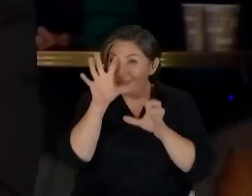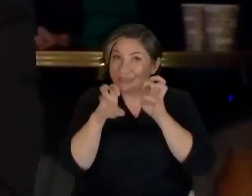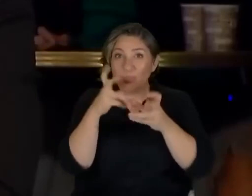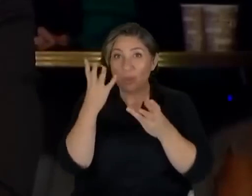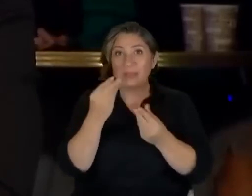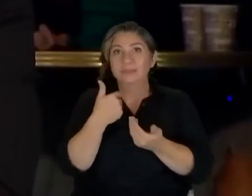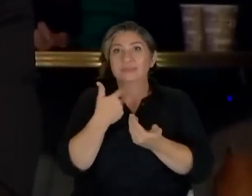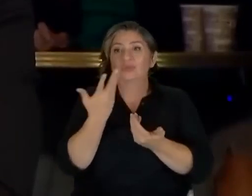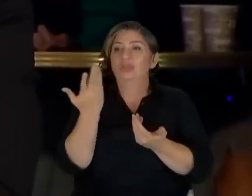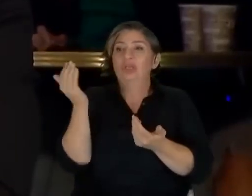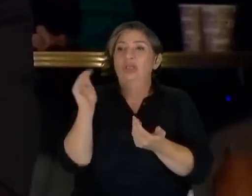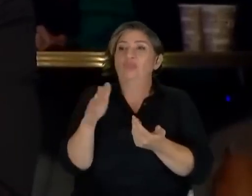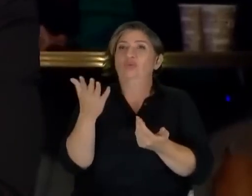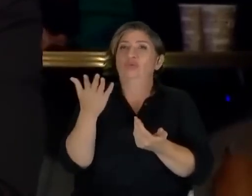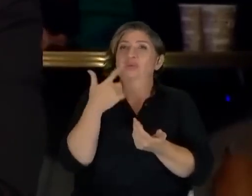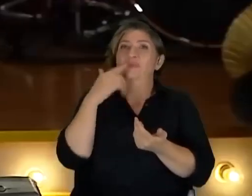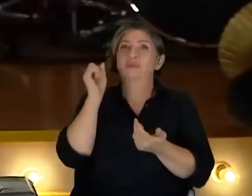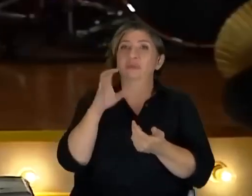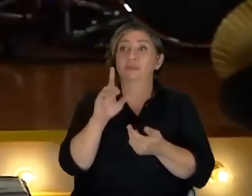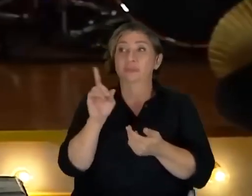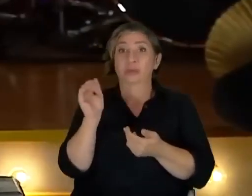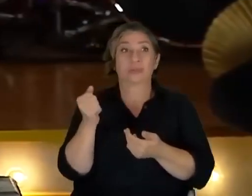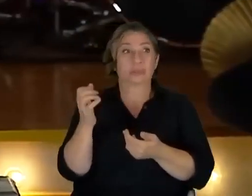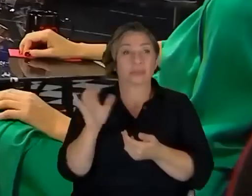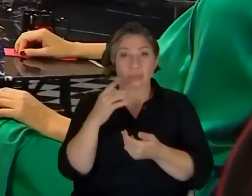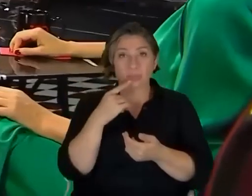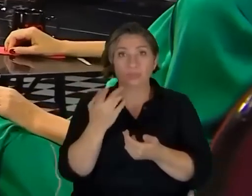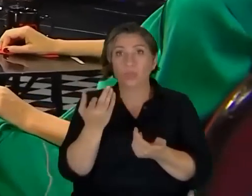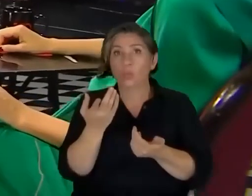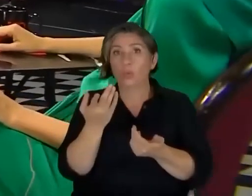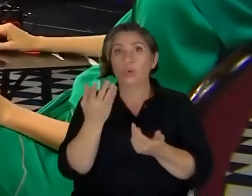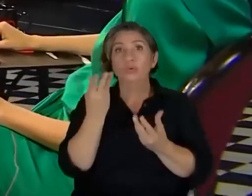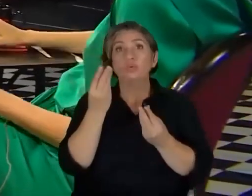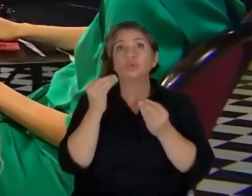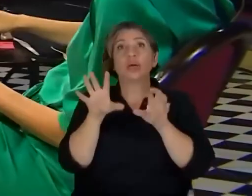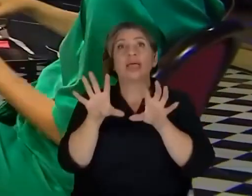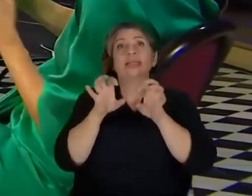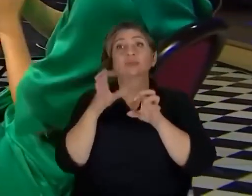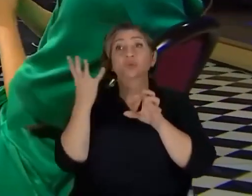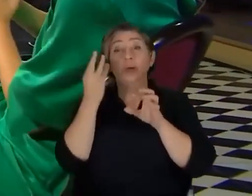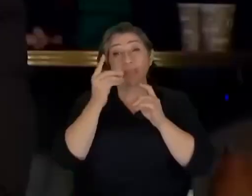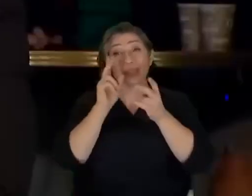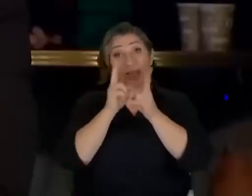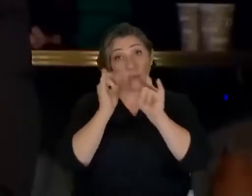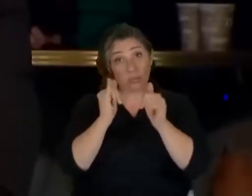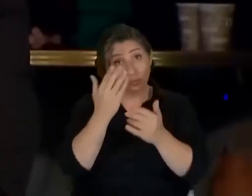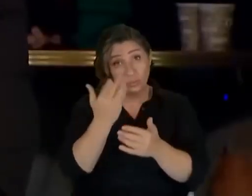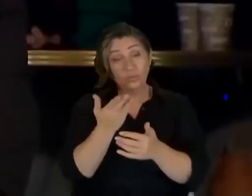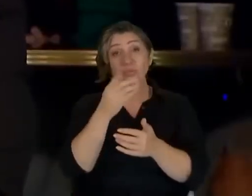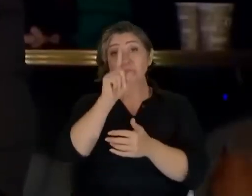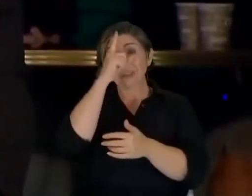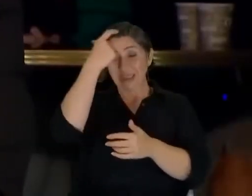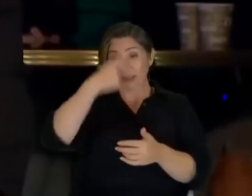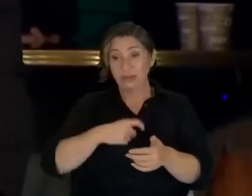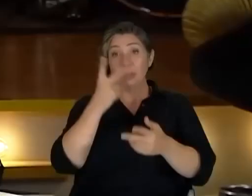olabilir belki. Ya niye geliyoruz gelmiyorsun deyip sonra sakın ha falan mı diye. Ya bir kere çok etkileyicisin. Bir kere çok iyi bir oyuncusun. Çok teşekkür ederim. Bu